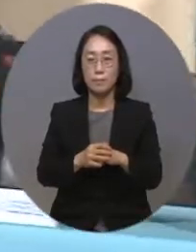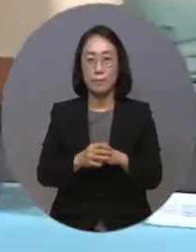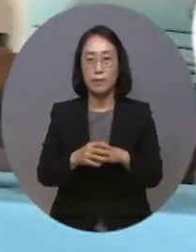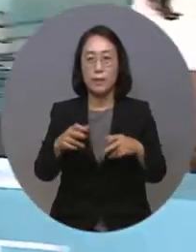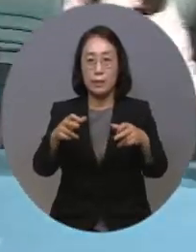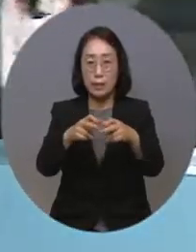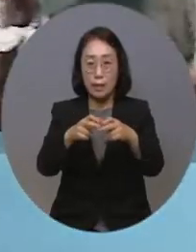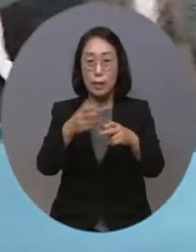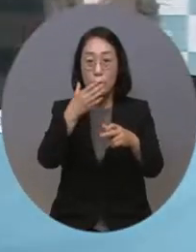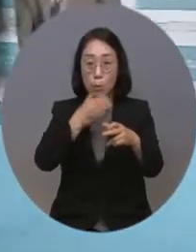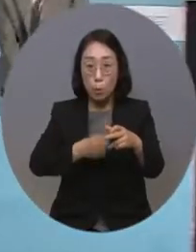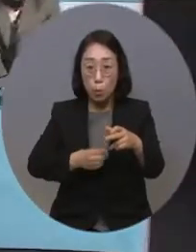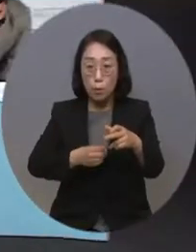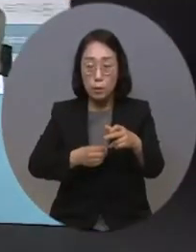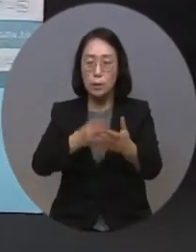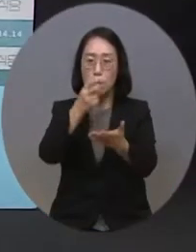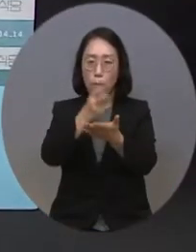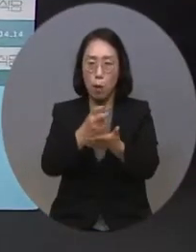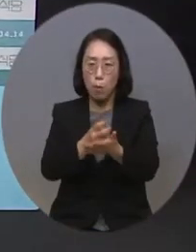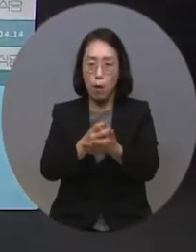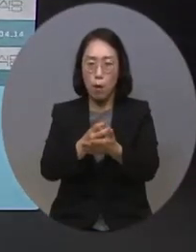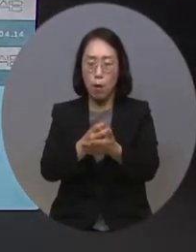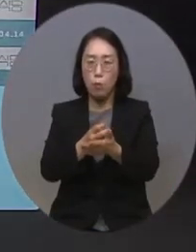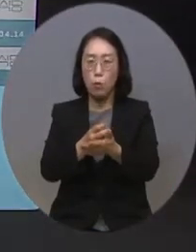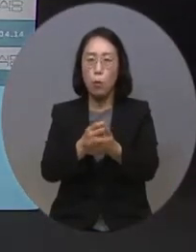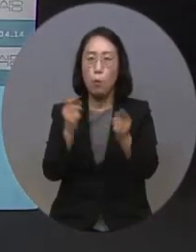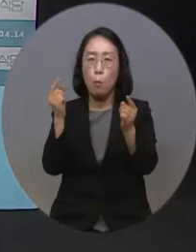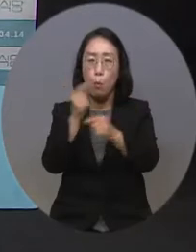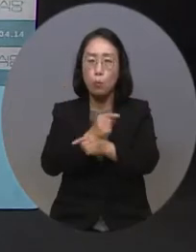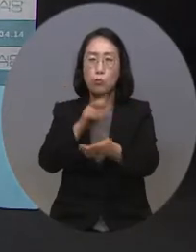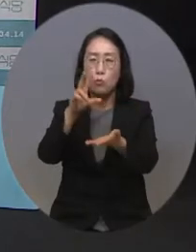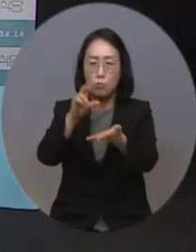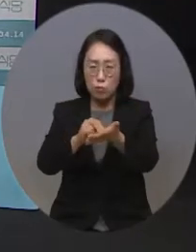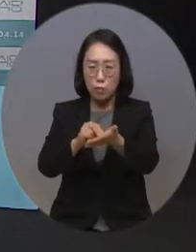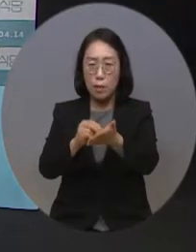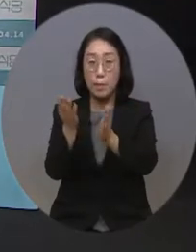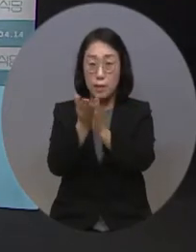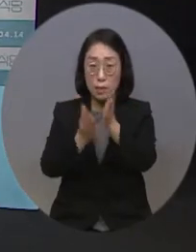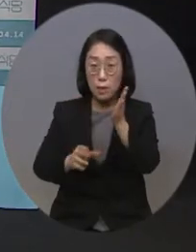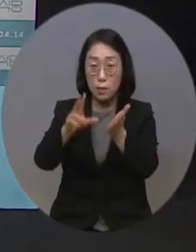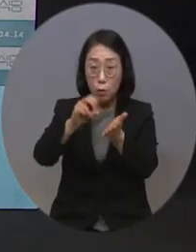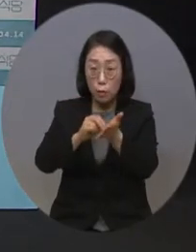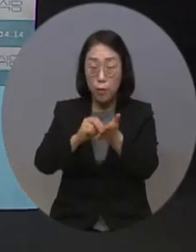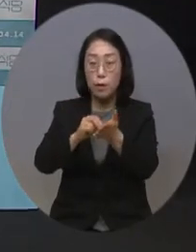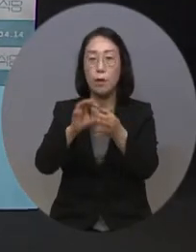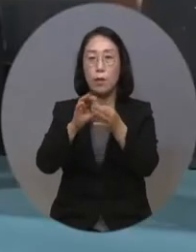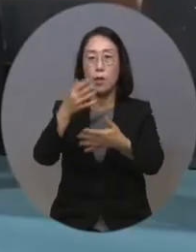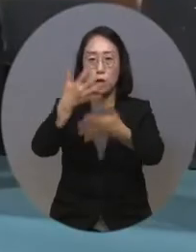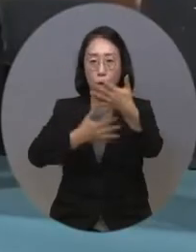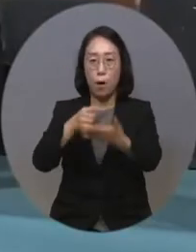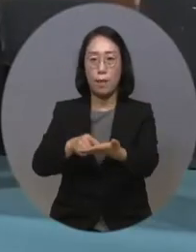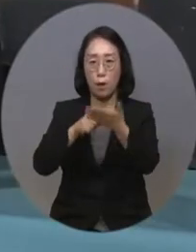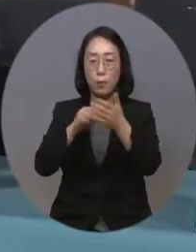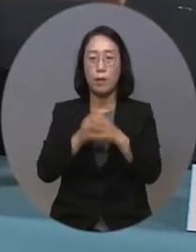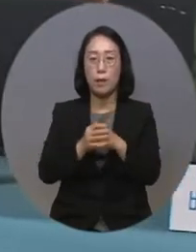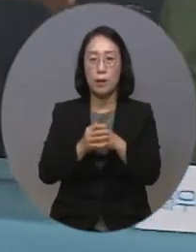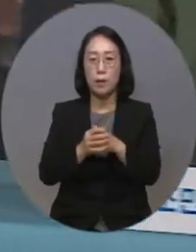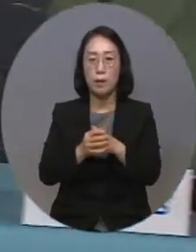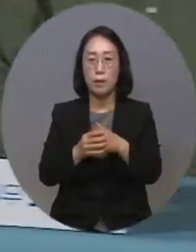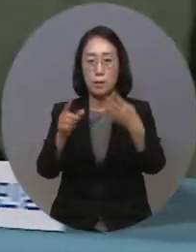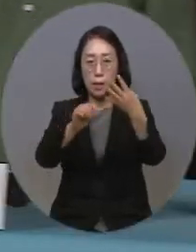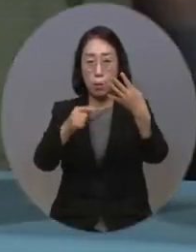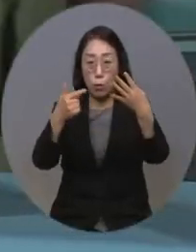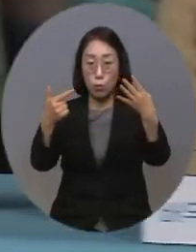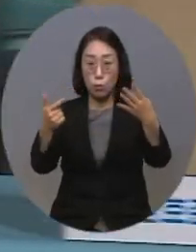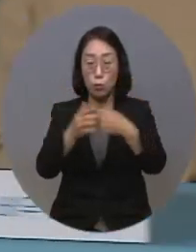장애인 복지제도의 모순, 그리고 장애인 당사자가 마주한 현실을 담은 영화가 찾아옵니다. 지난 6일